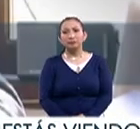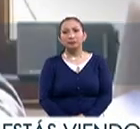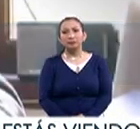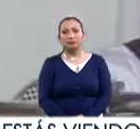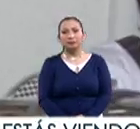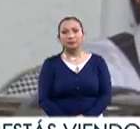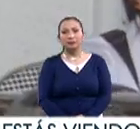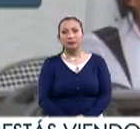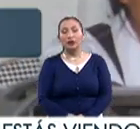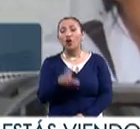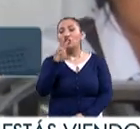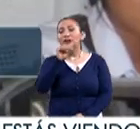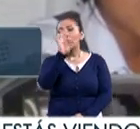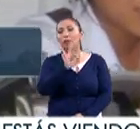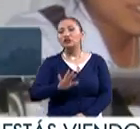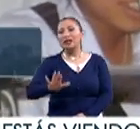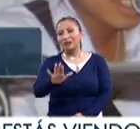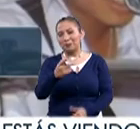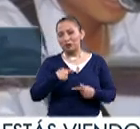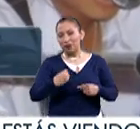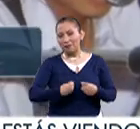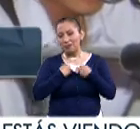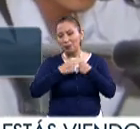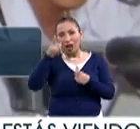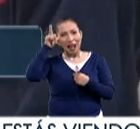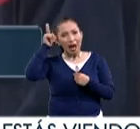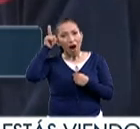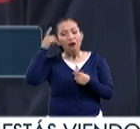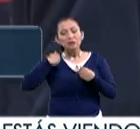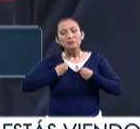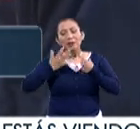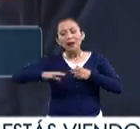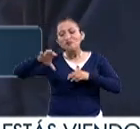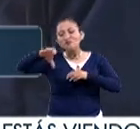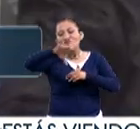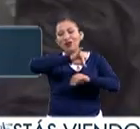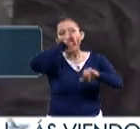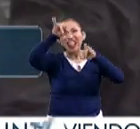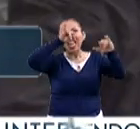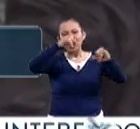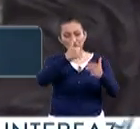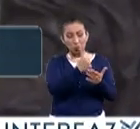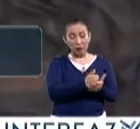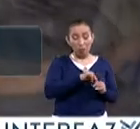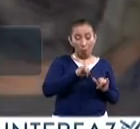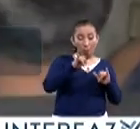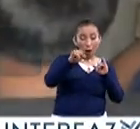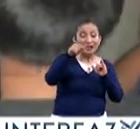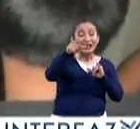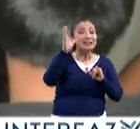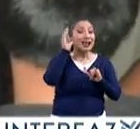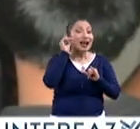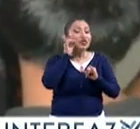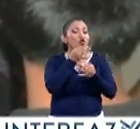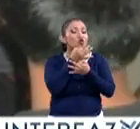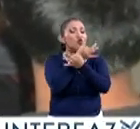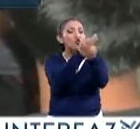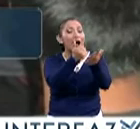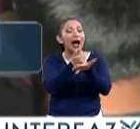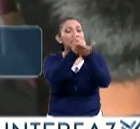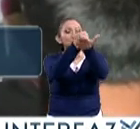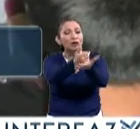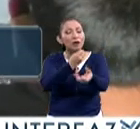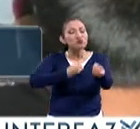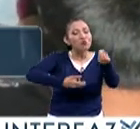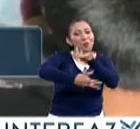อย่างว่า El 80% de los habitantes de Laos viven en comunidades lejanas a las urbes, y estas radiodifusoras han permitido